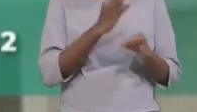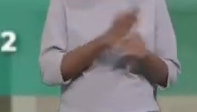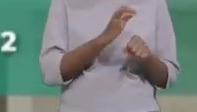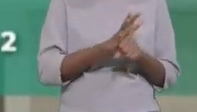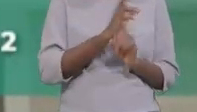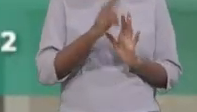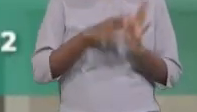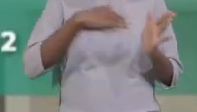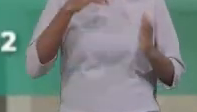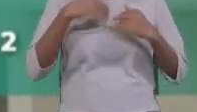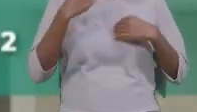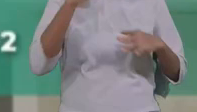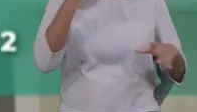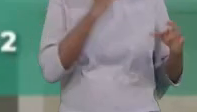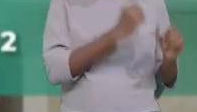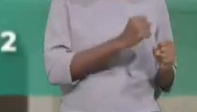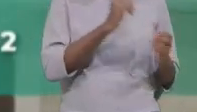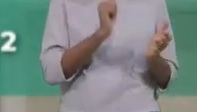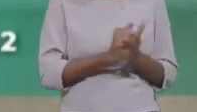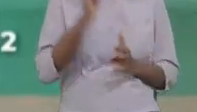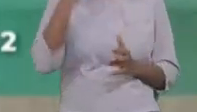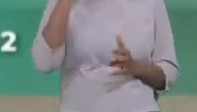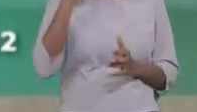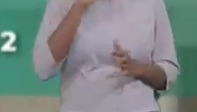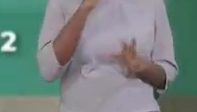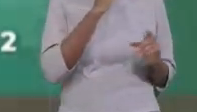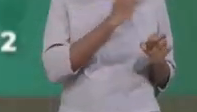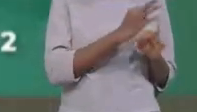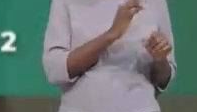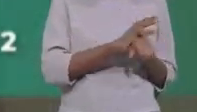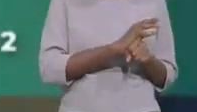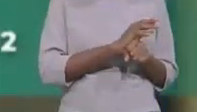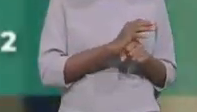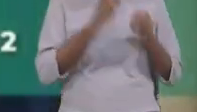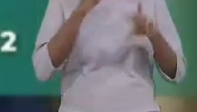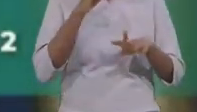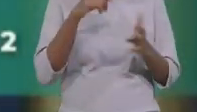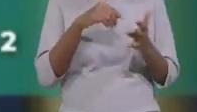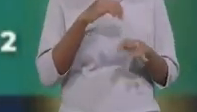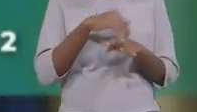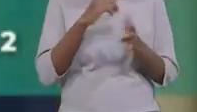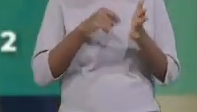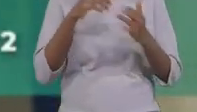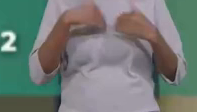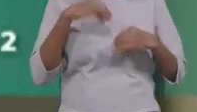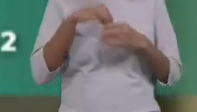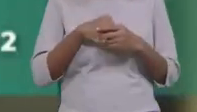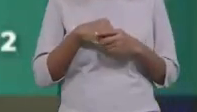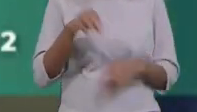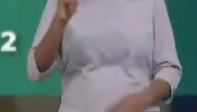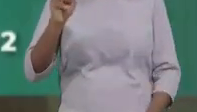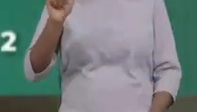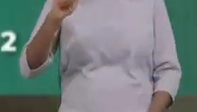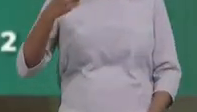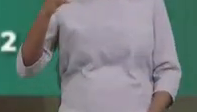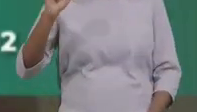fidélité et tu as la foi qu'il est fidèle Voyons ce que tu as. En